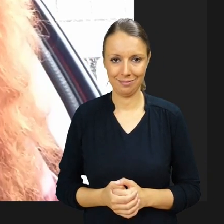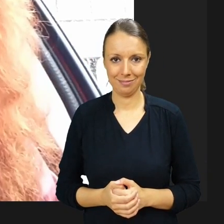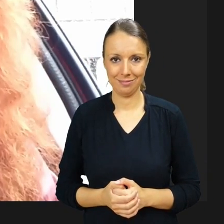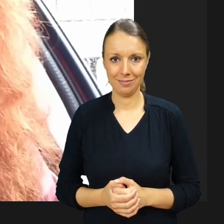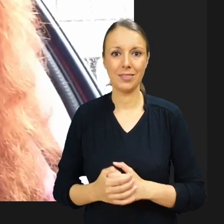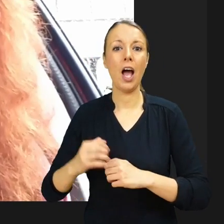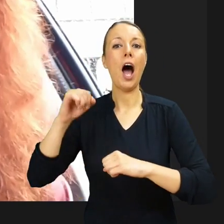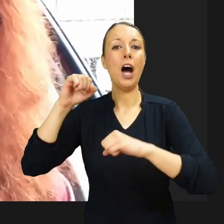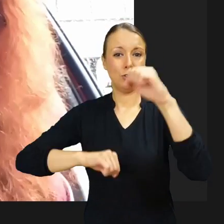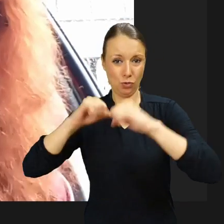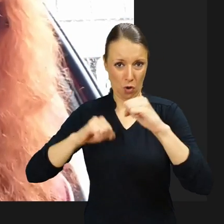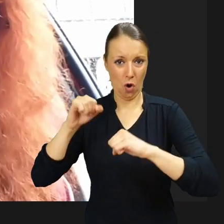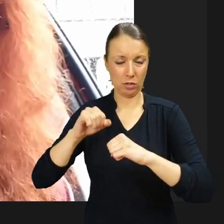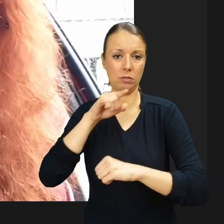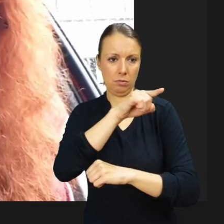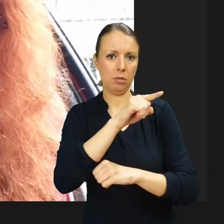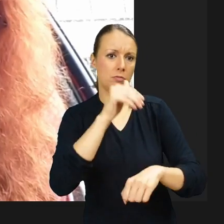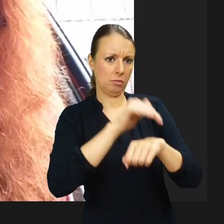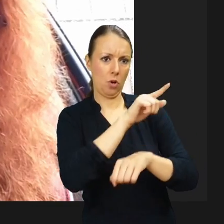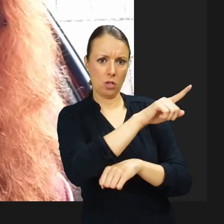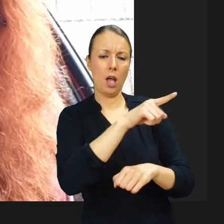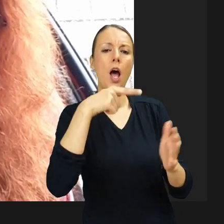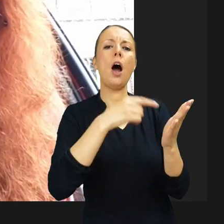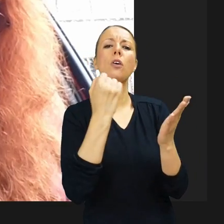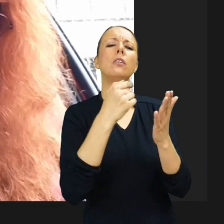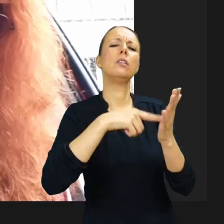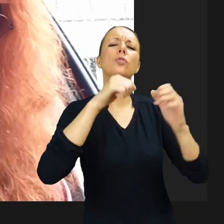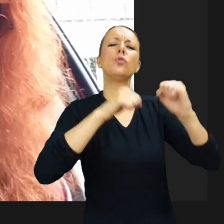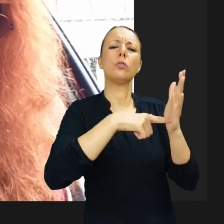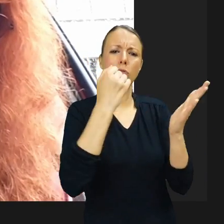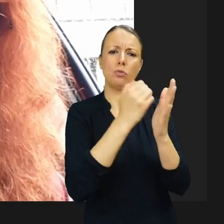rację Trybunałowi. Ja tutaj mam takie,